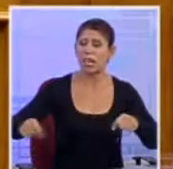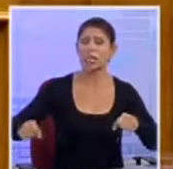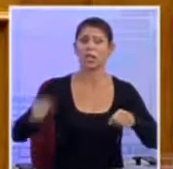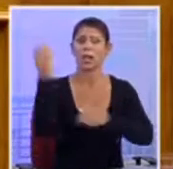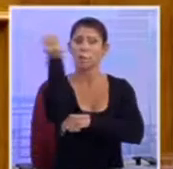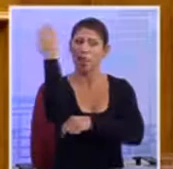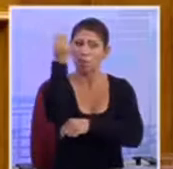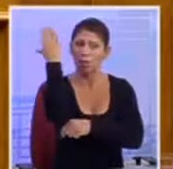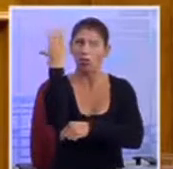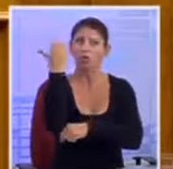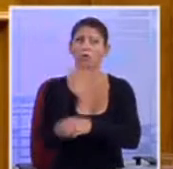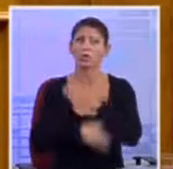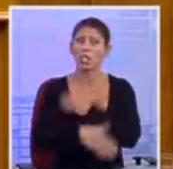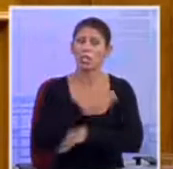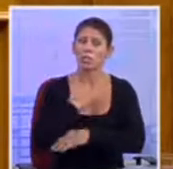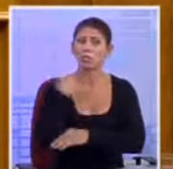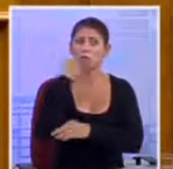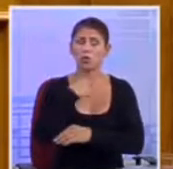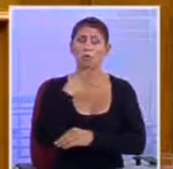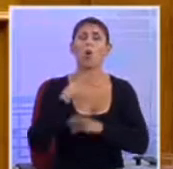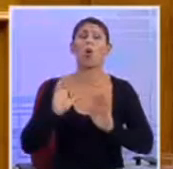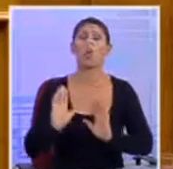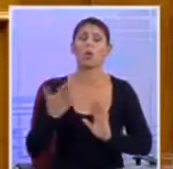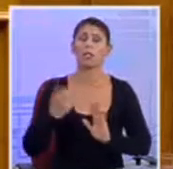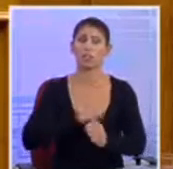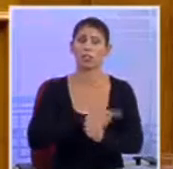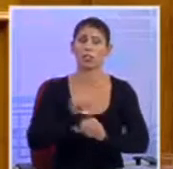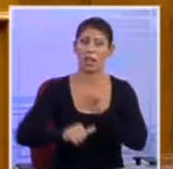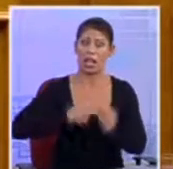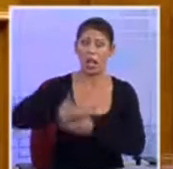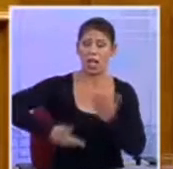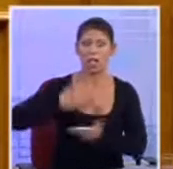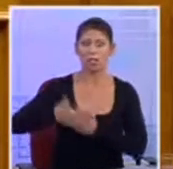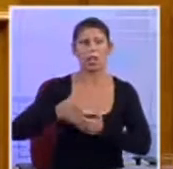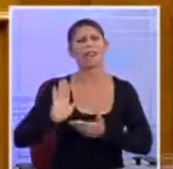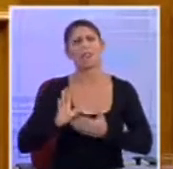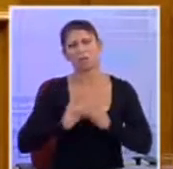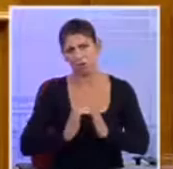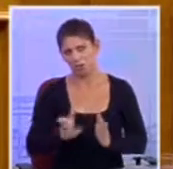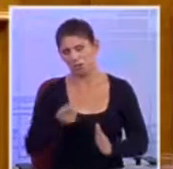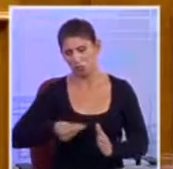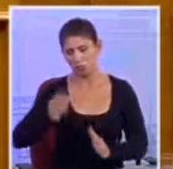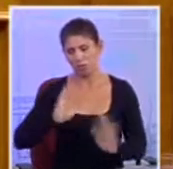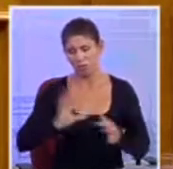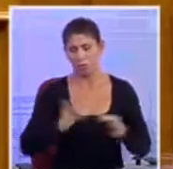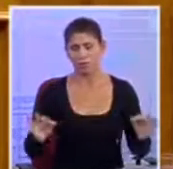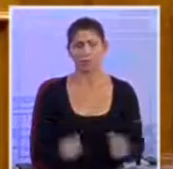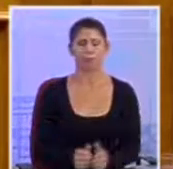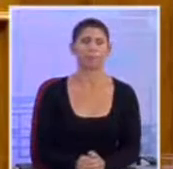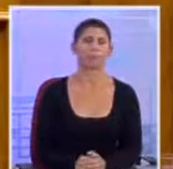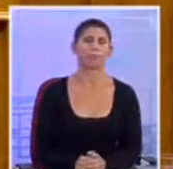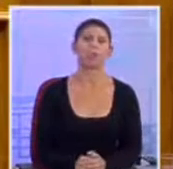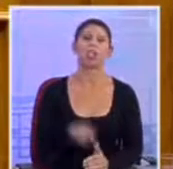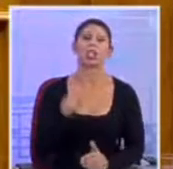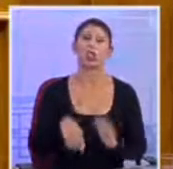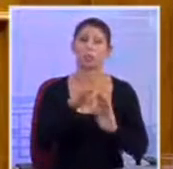και την καταπώνηση του προσωπικού χωρίς δυνατότητα εναλλαγής, αλλά ας μην προχωρήσω παραπέρα. Σε ό,τι αφορά τις προγραμματικές